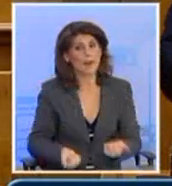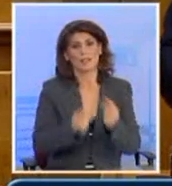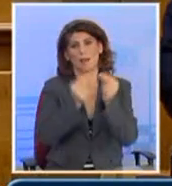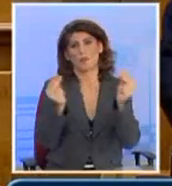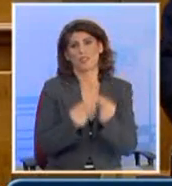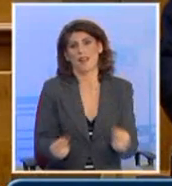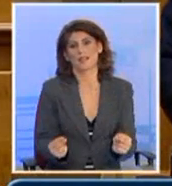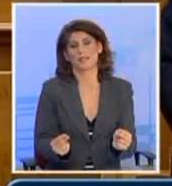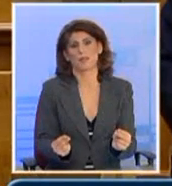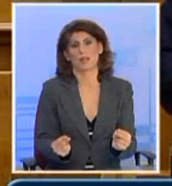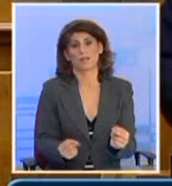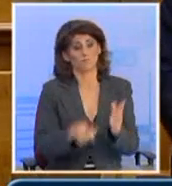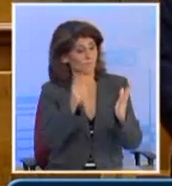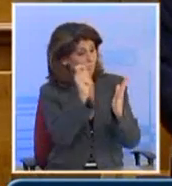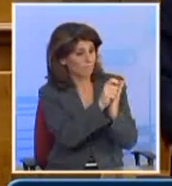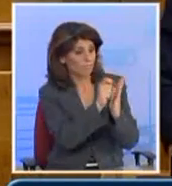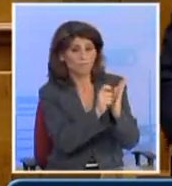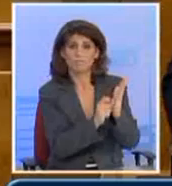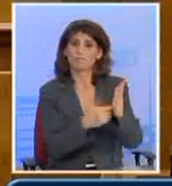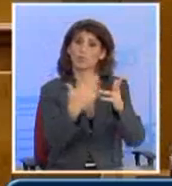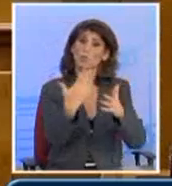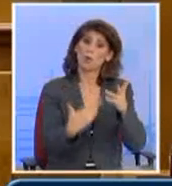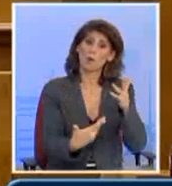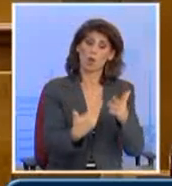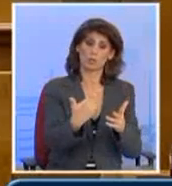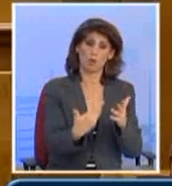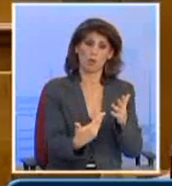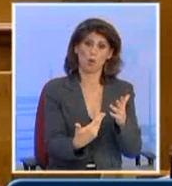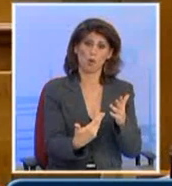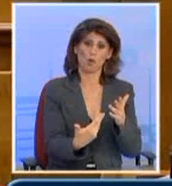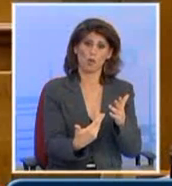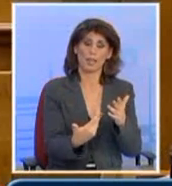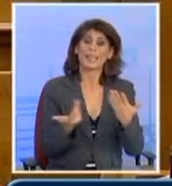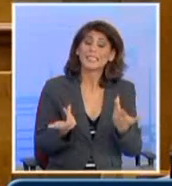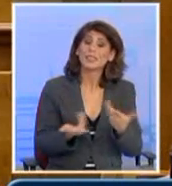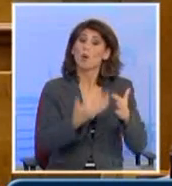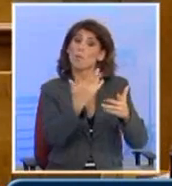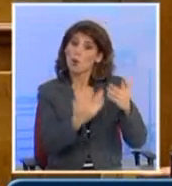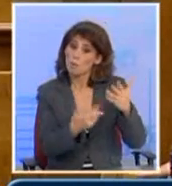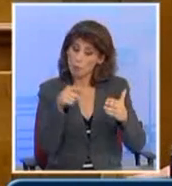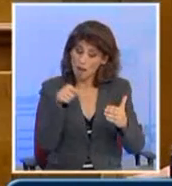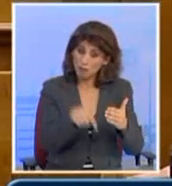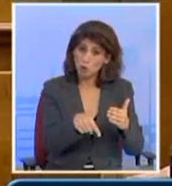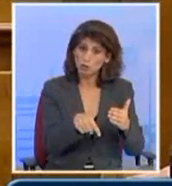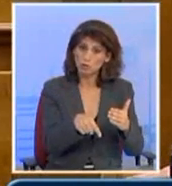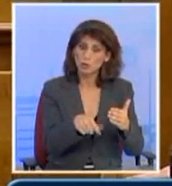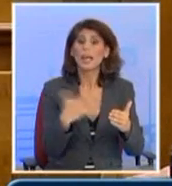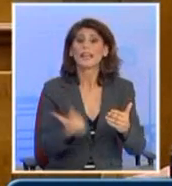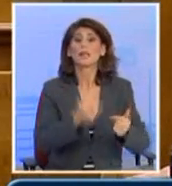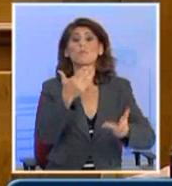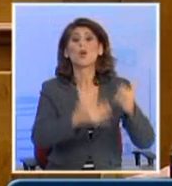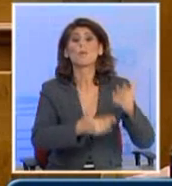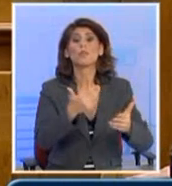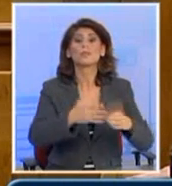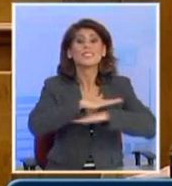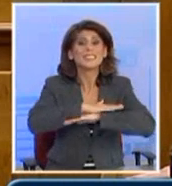αποτέλεσμα που καταγράφεται στον προϋπολογισμό. Γιατί ο προϋπολογισμός αυτός είναι ο προϋπολογισμός